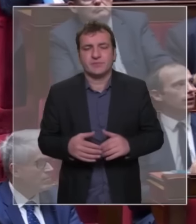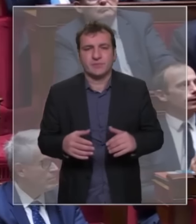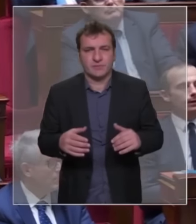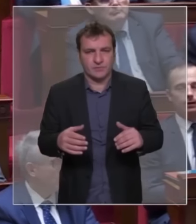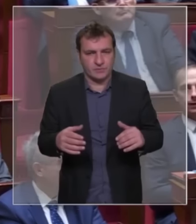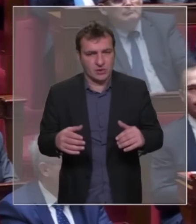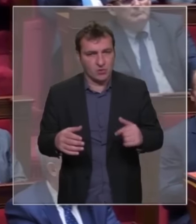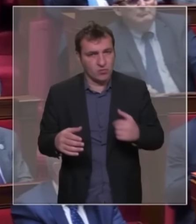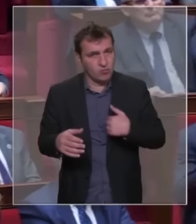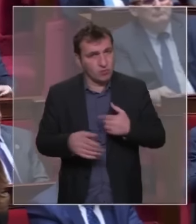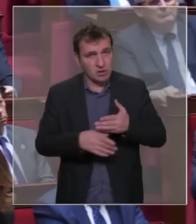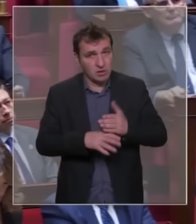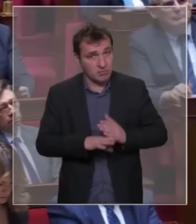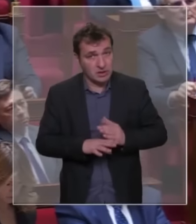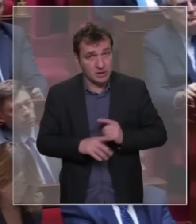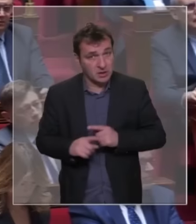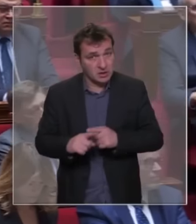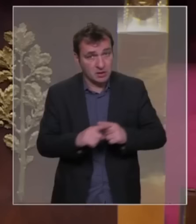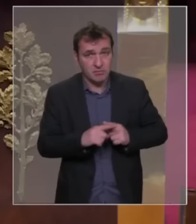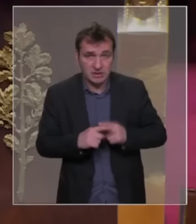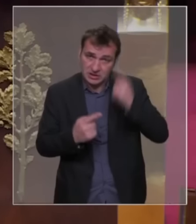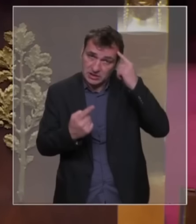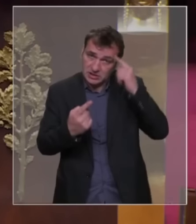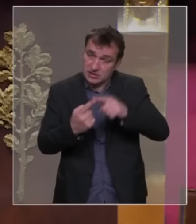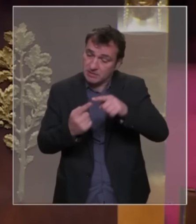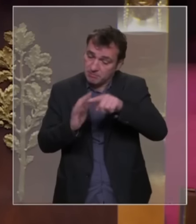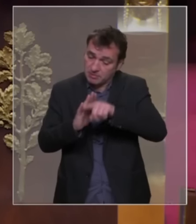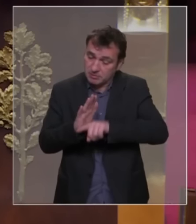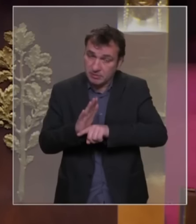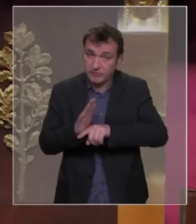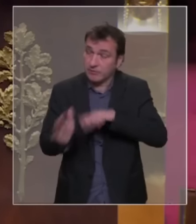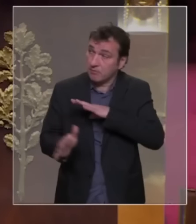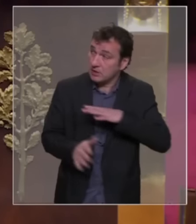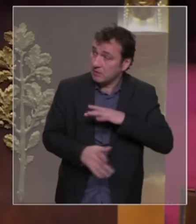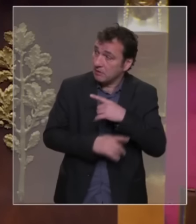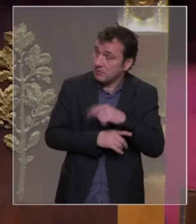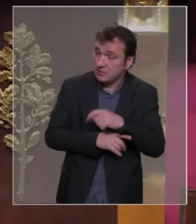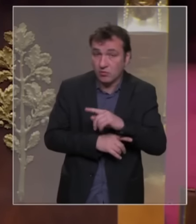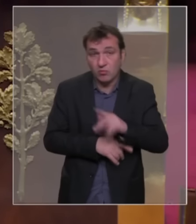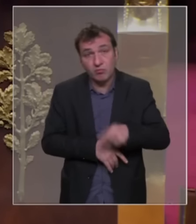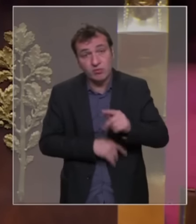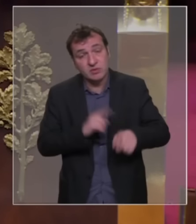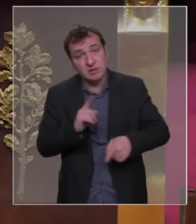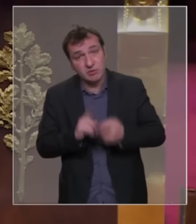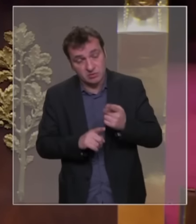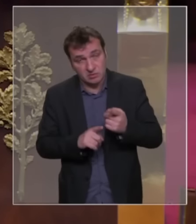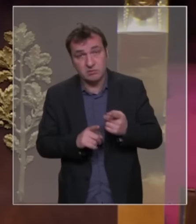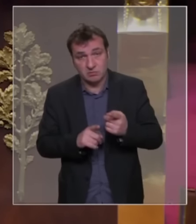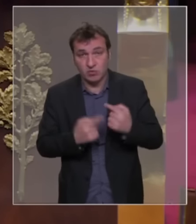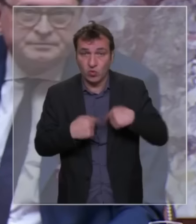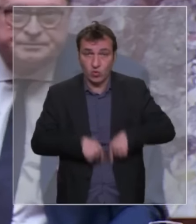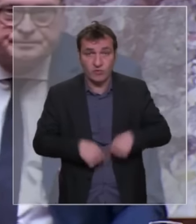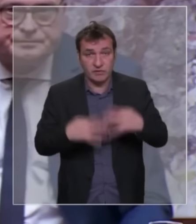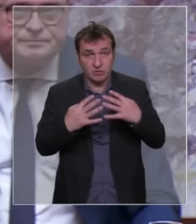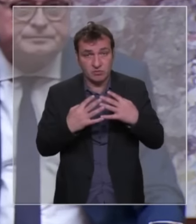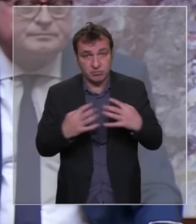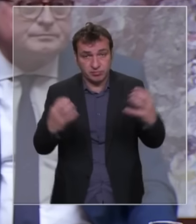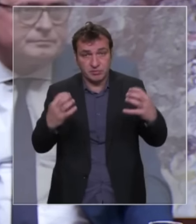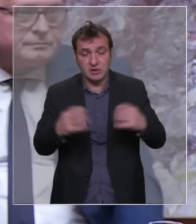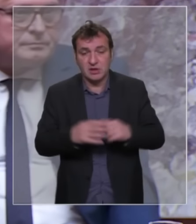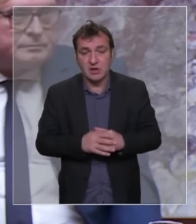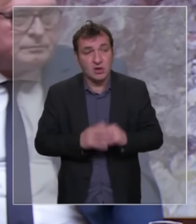Je suis également prêt à un partage de l'ordre du jour, Madame la Présidente, plus important que le gouvernement et le Parlement, conformément à